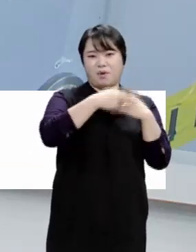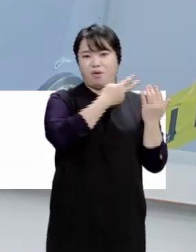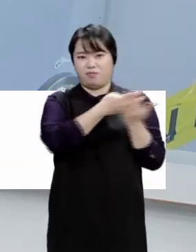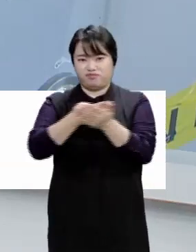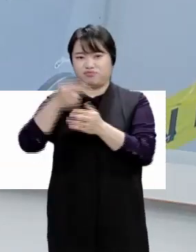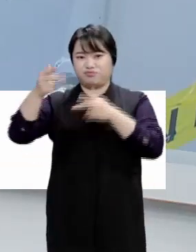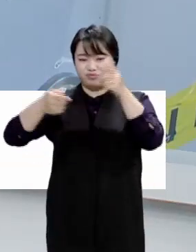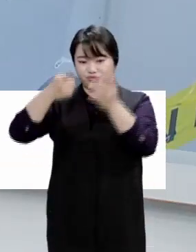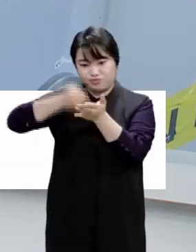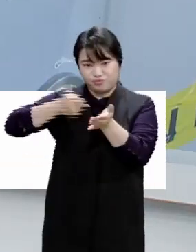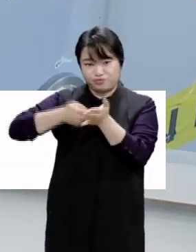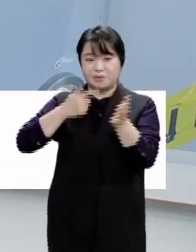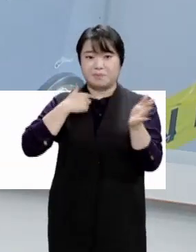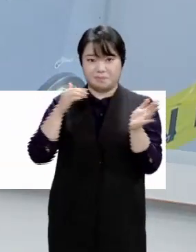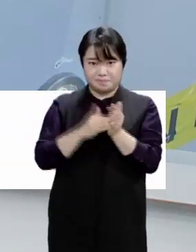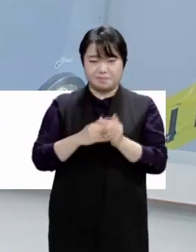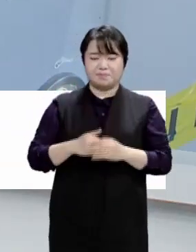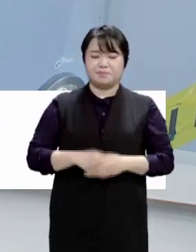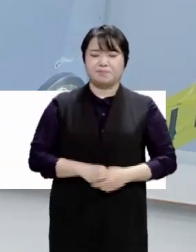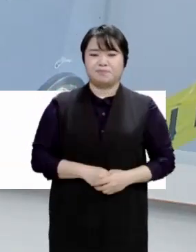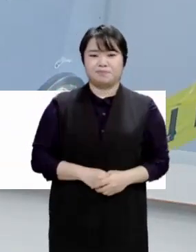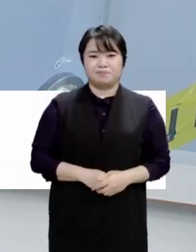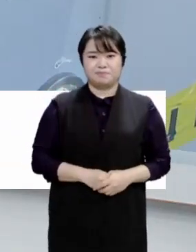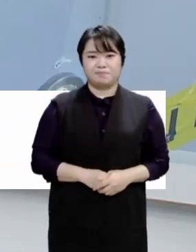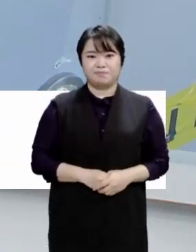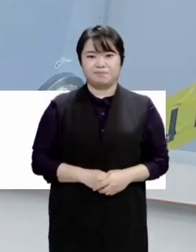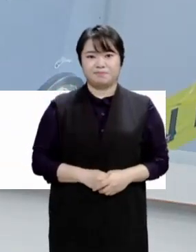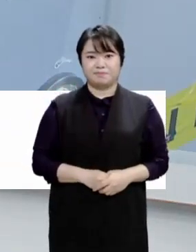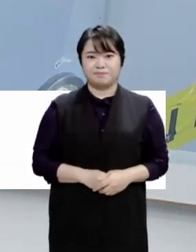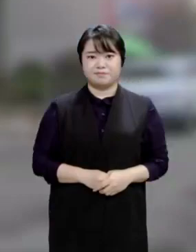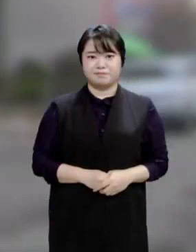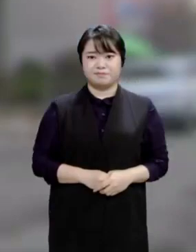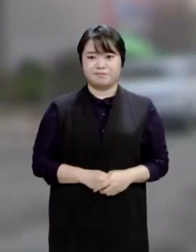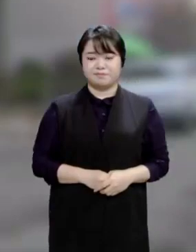받은 것으로 알려졌습니다. 서주연 기자가 보도합니다.